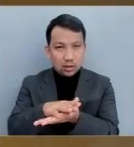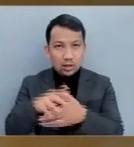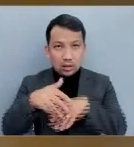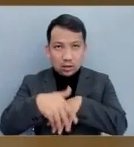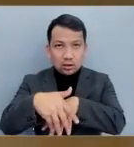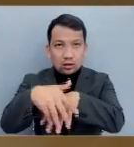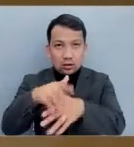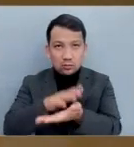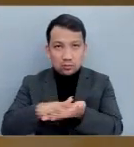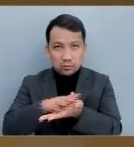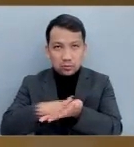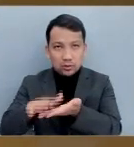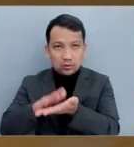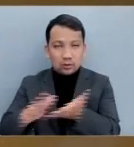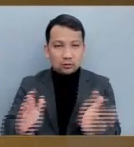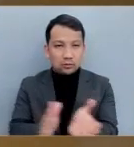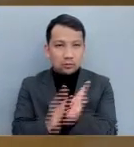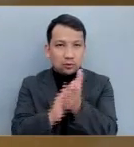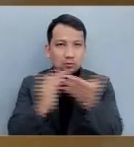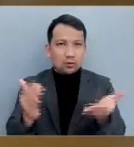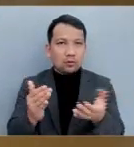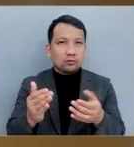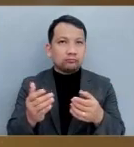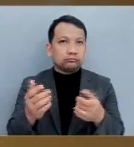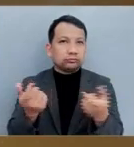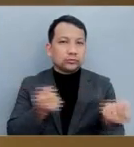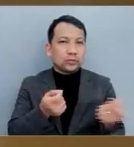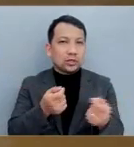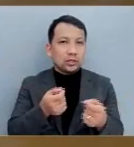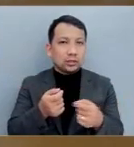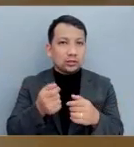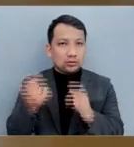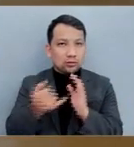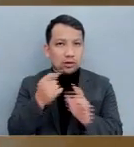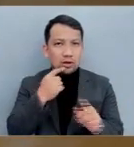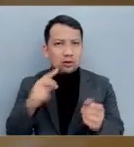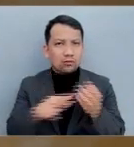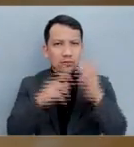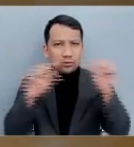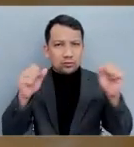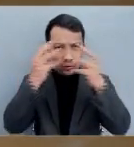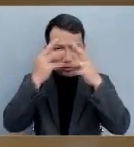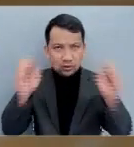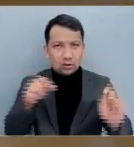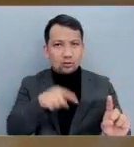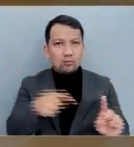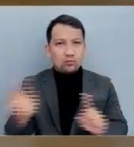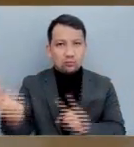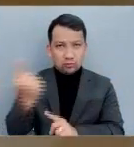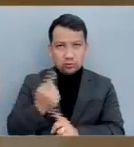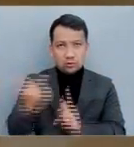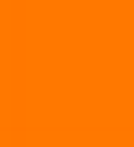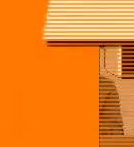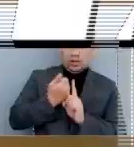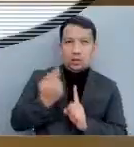nang mangyari ang insidente. Pero hirit na Vice Mayor Advincula, ang reporter daw ang unang sumugod sa